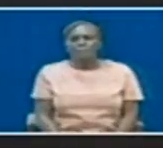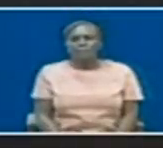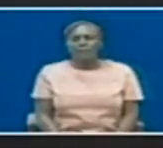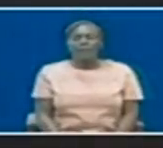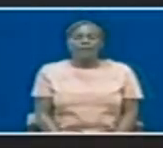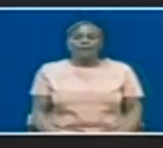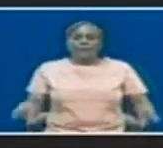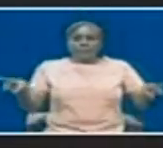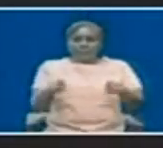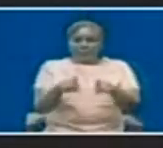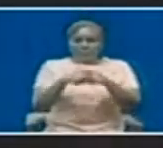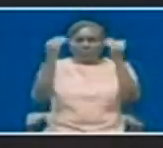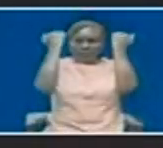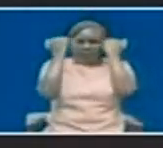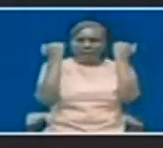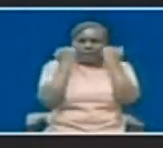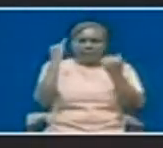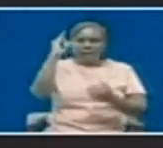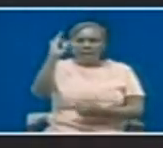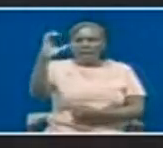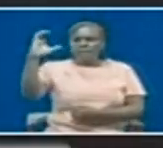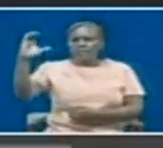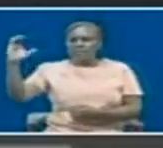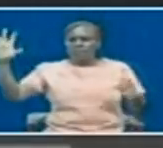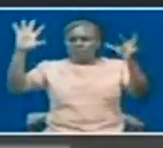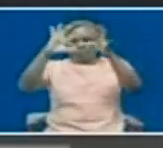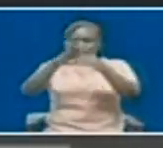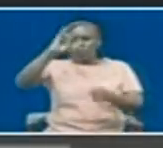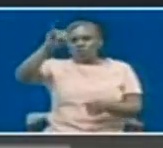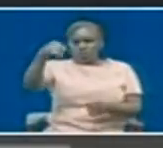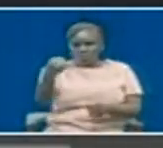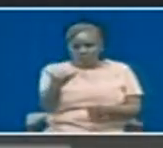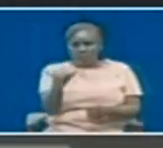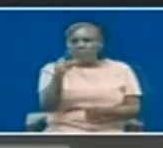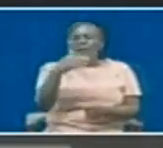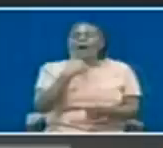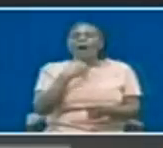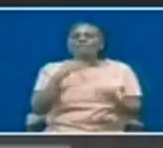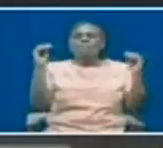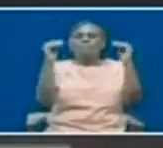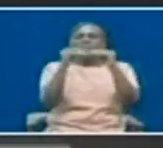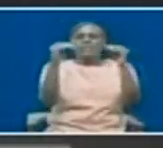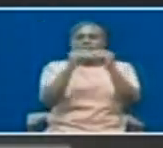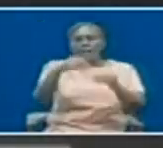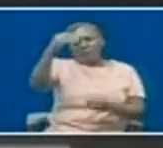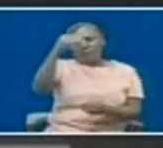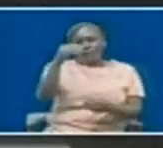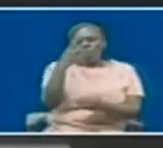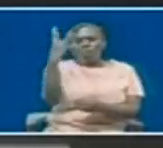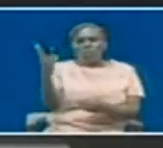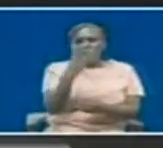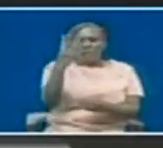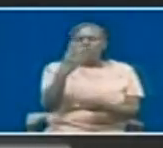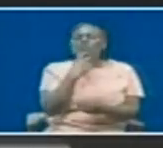Katika masuala ya kesi zilizoko ICC, muungano wa Jubilee unatarajiwa kufanya mkutano siku ya Jumatano wiki